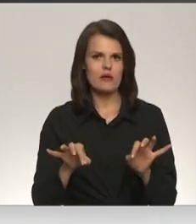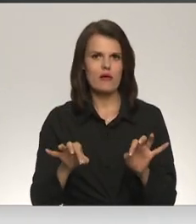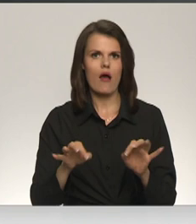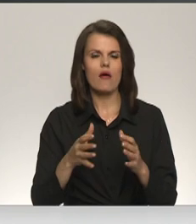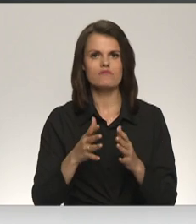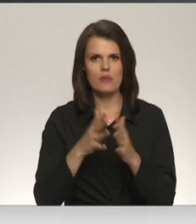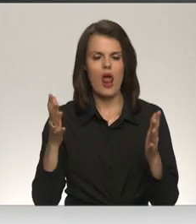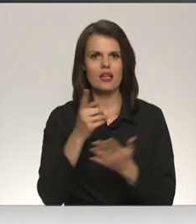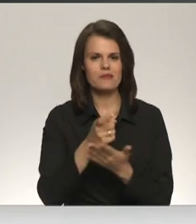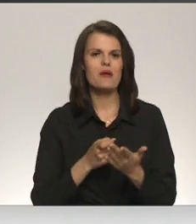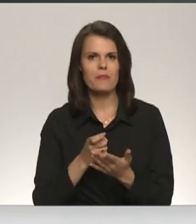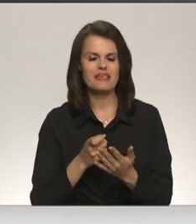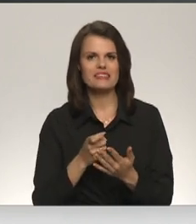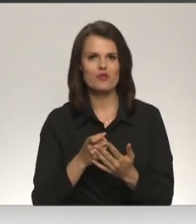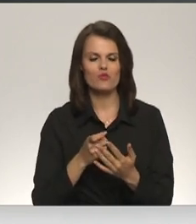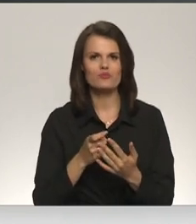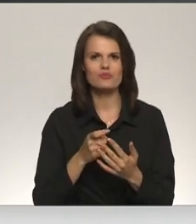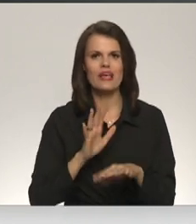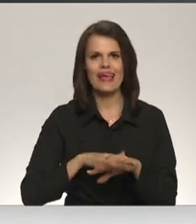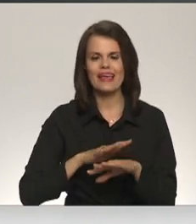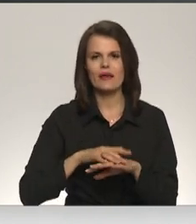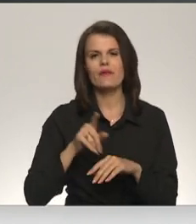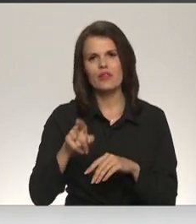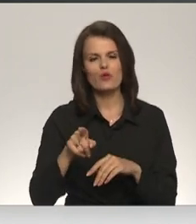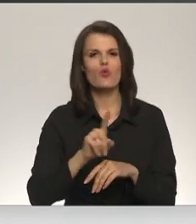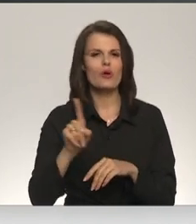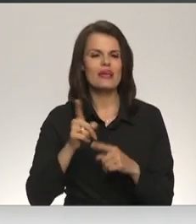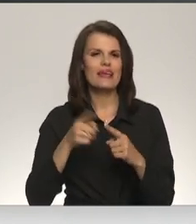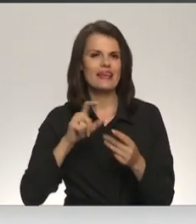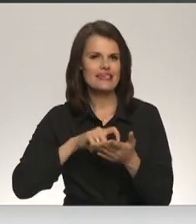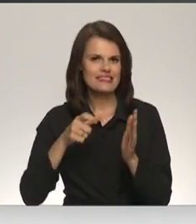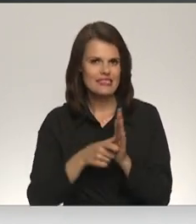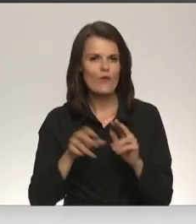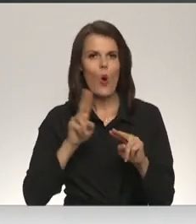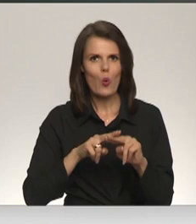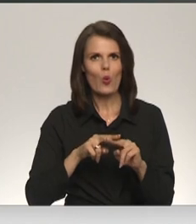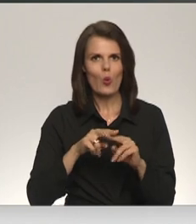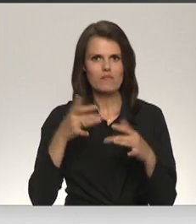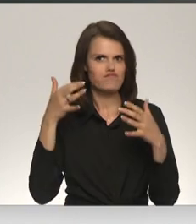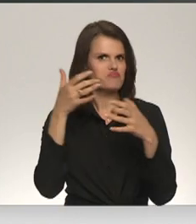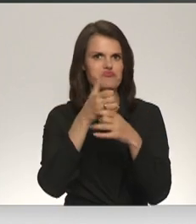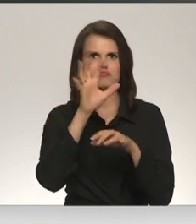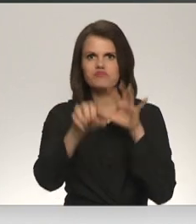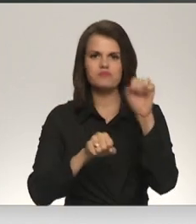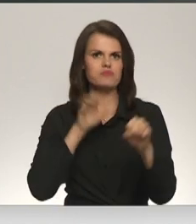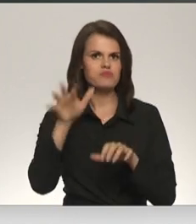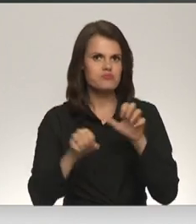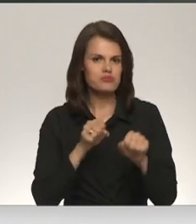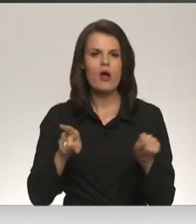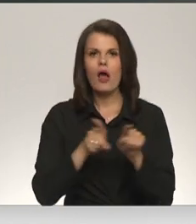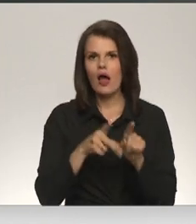liels pieprasījums pēc īres dzīvokļiem un piedāvājums paliek ar vien mazāks. Un vēl ir tāda nianse,